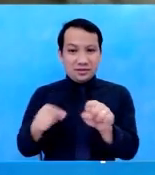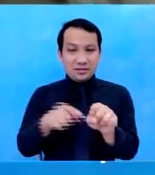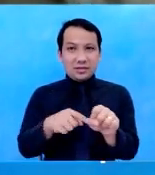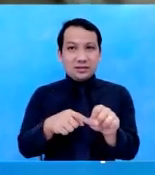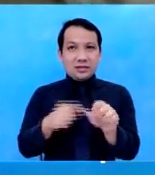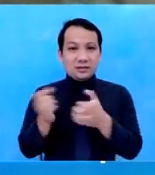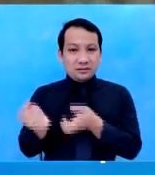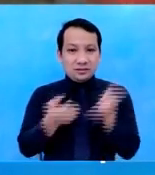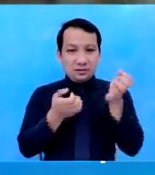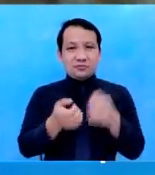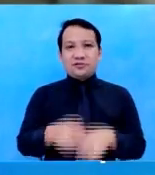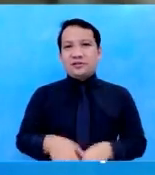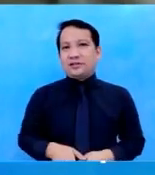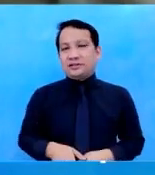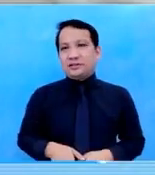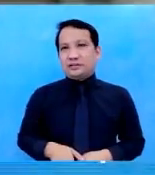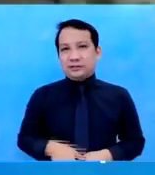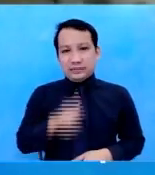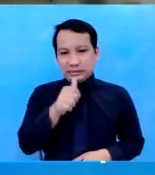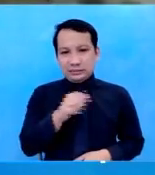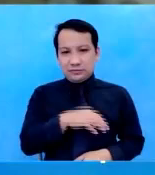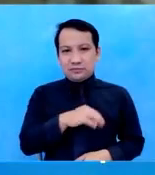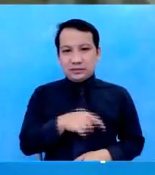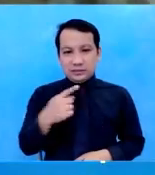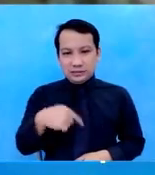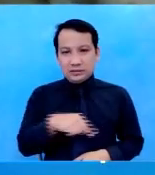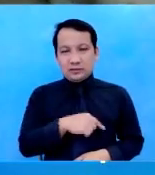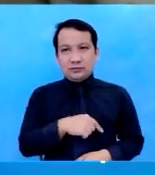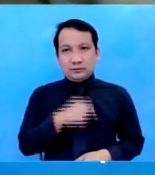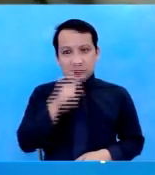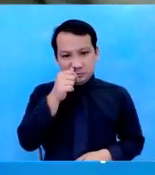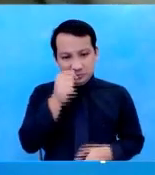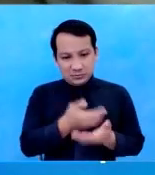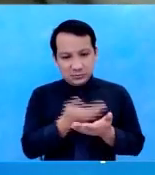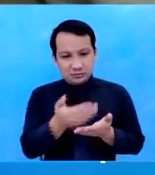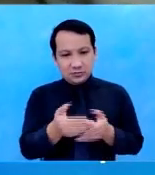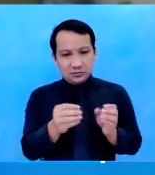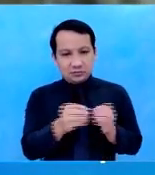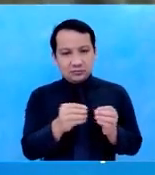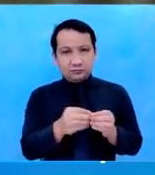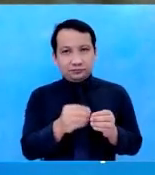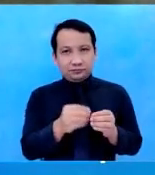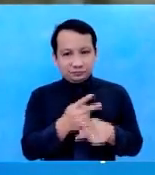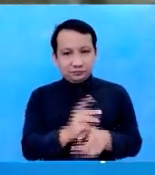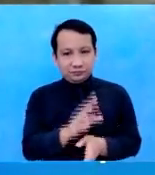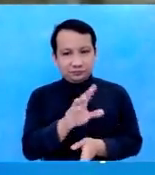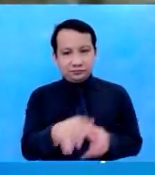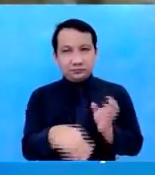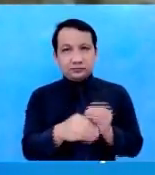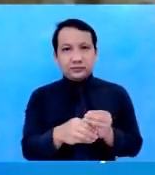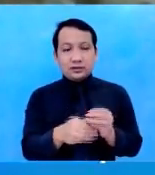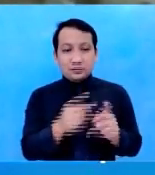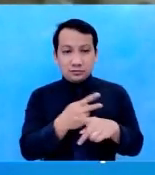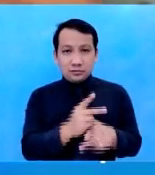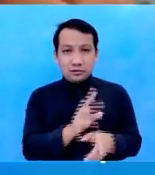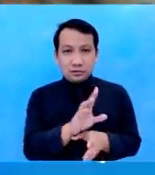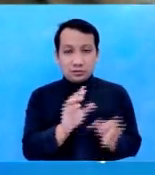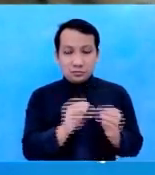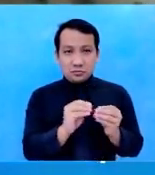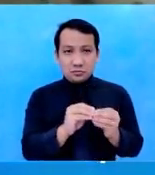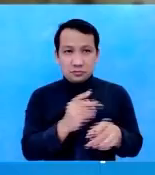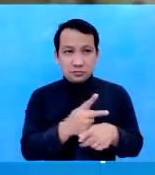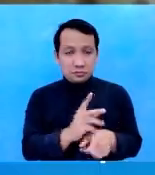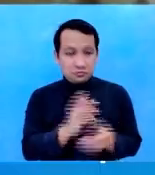yan eh. It doesn't benefit us. People will buy more imported products. But if these products will be manufactured